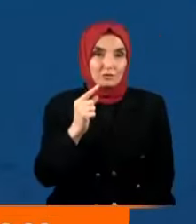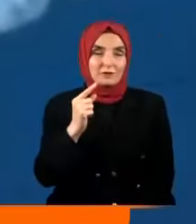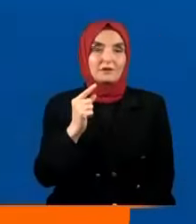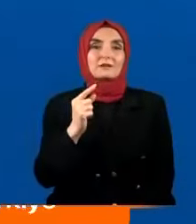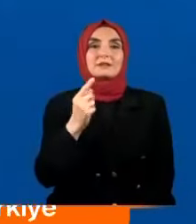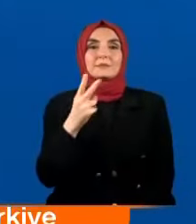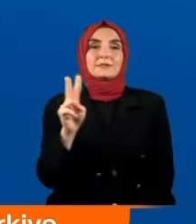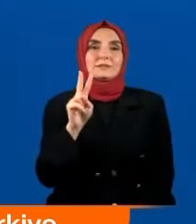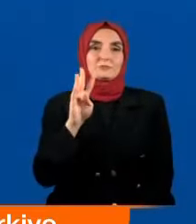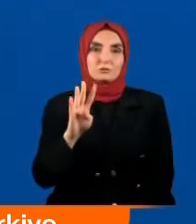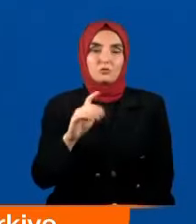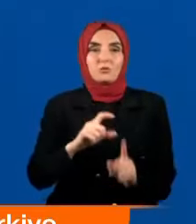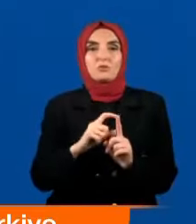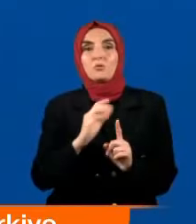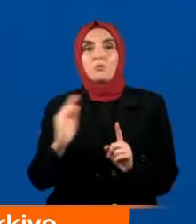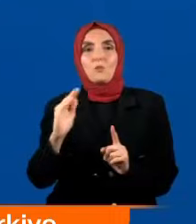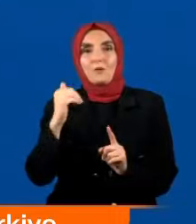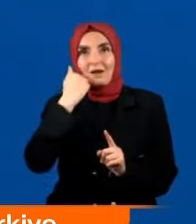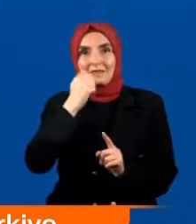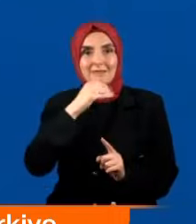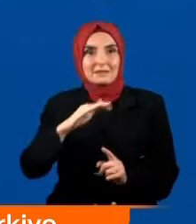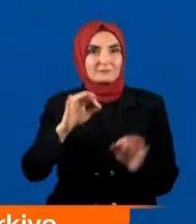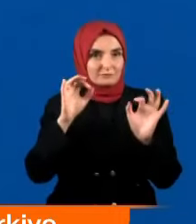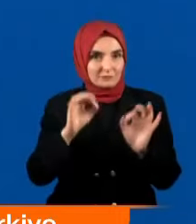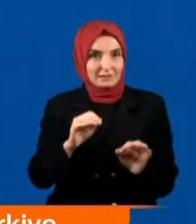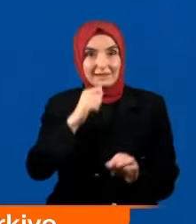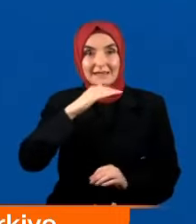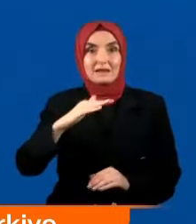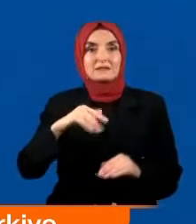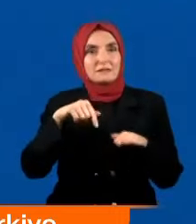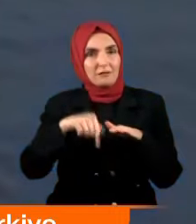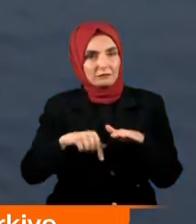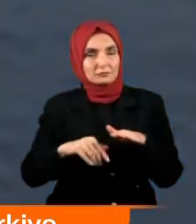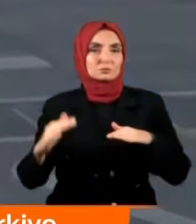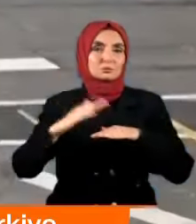hem altında hem de üstünde savaş senaryoları hayata geçirildi.